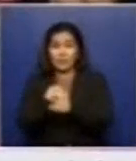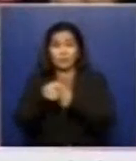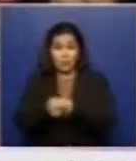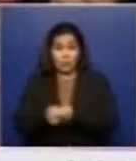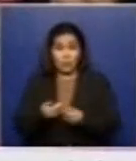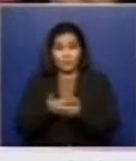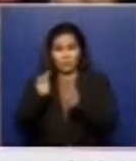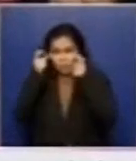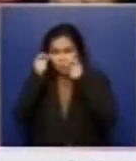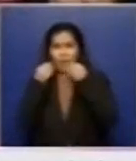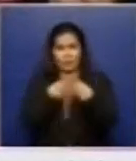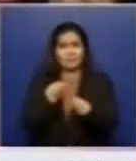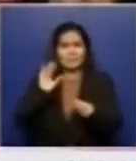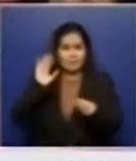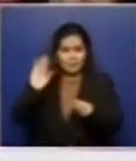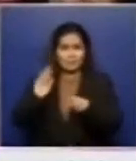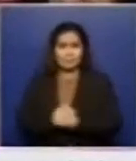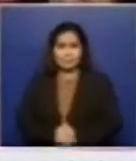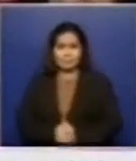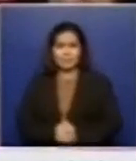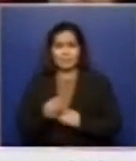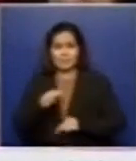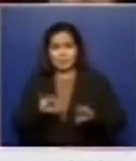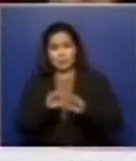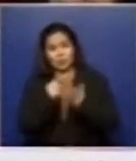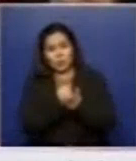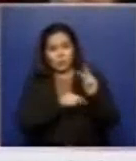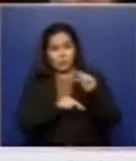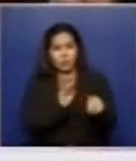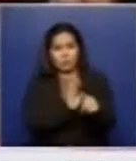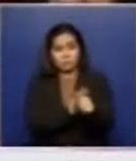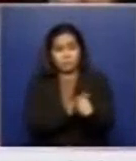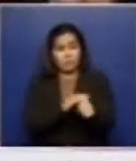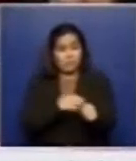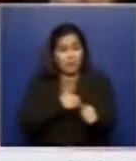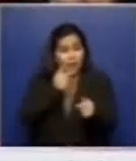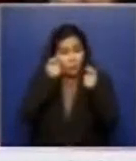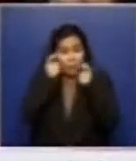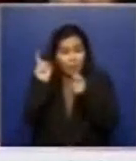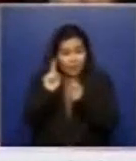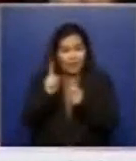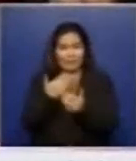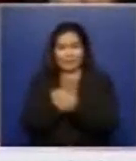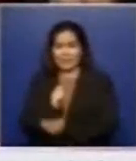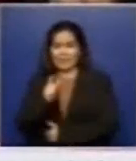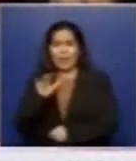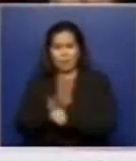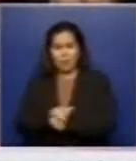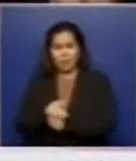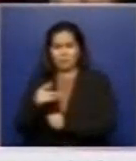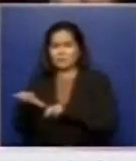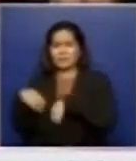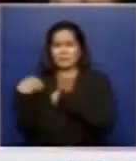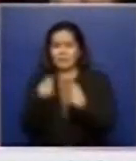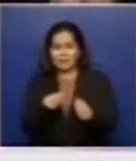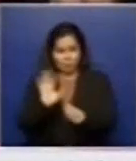ไปซื้อวัวให้น้องเด็ดขาดพี่คอยดูแลน้องว่าน้องอยากได้วัวตัวไหนพี่จะไปจ่ายเงินให้น้